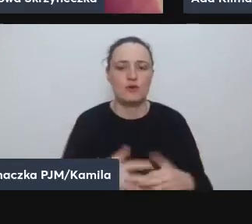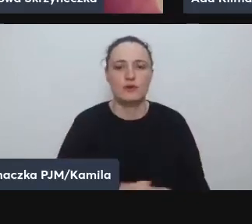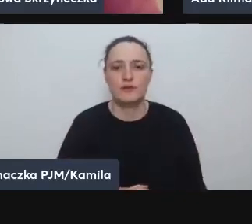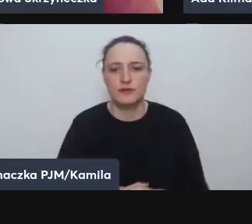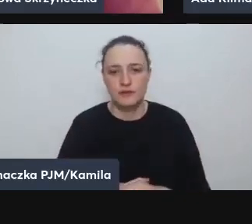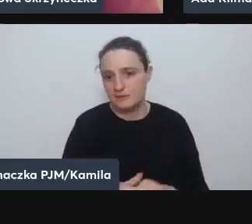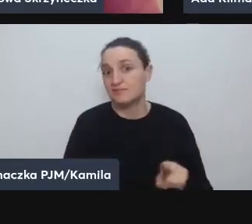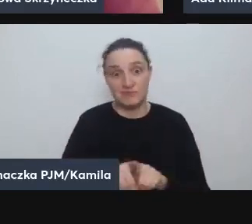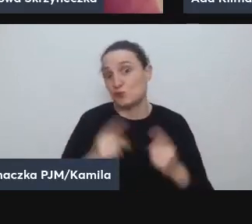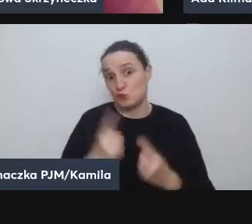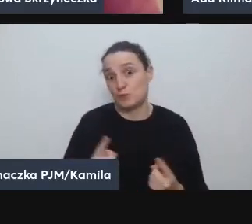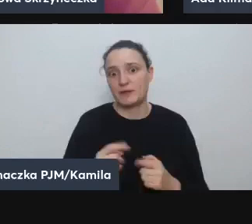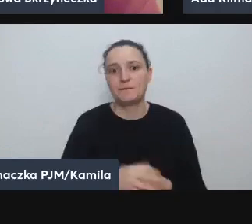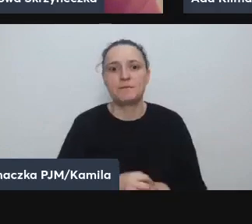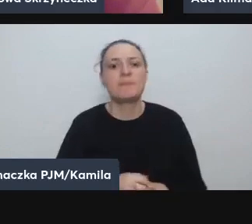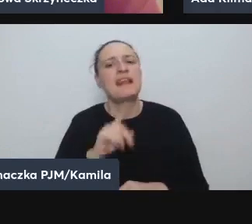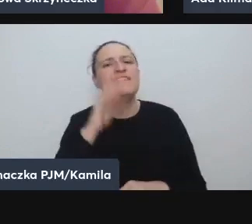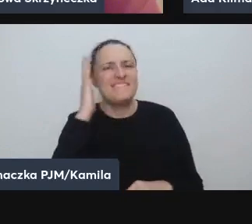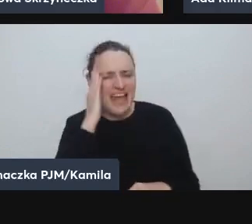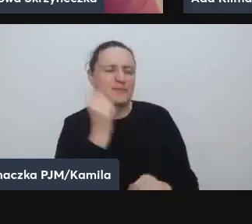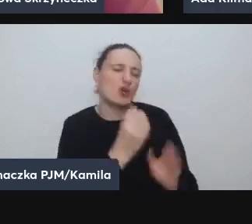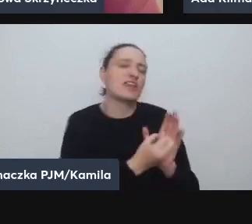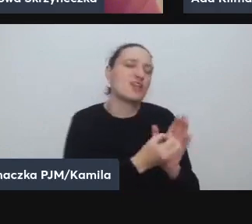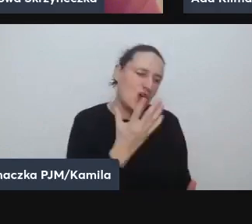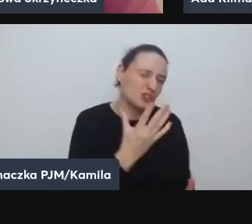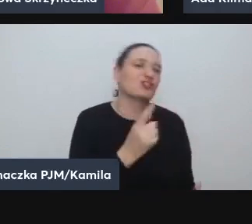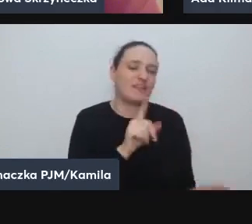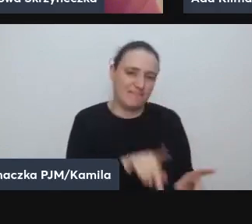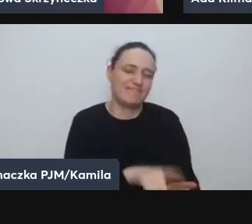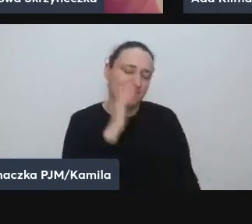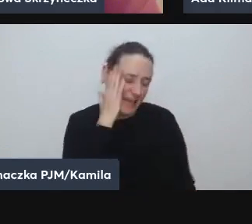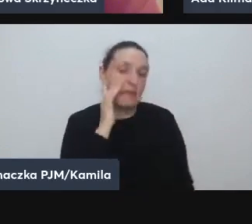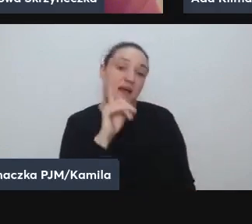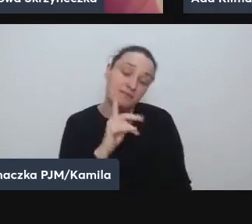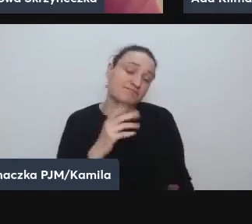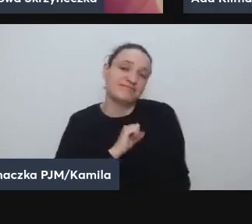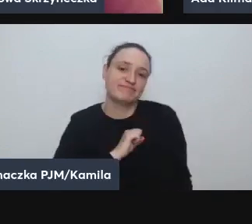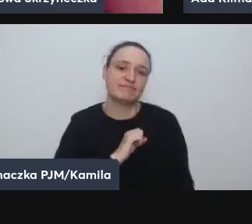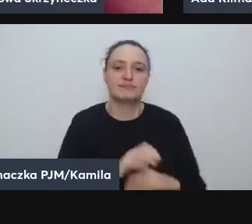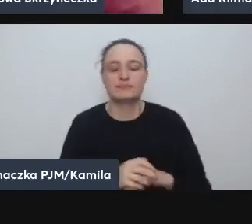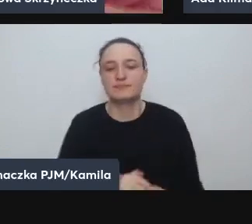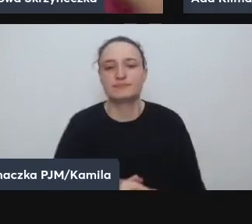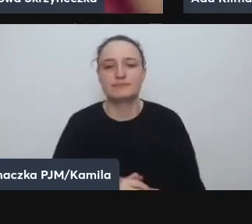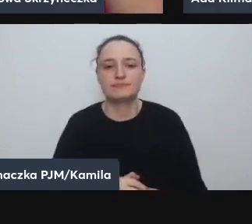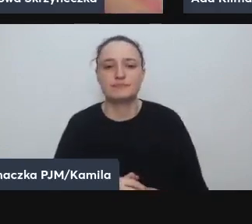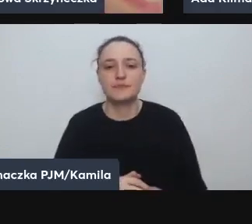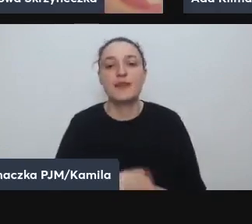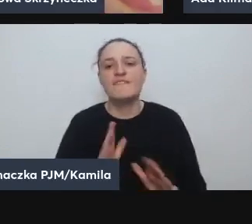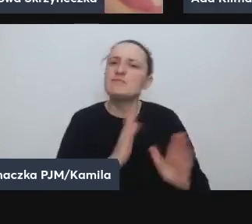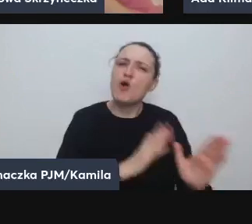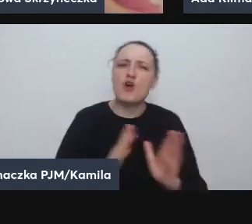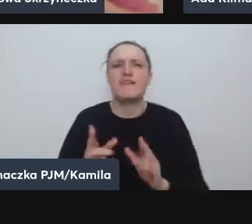to też jest super, chociaż tak jak mówię, to już jest zazwyczaj droższa zabawa, bo nie są najtańsze, więc po kolei też